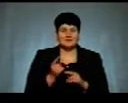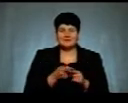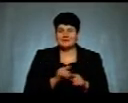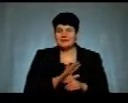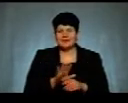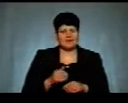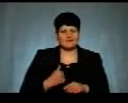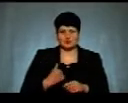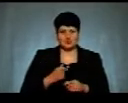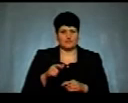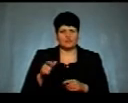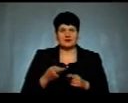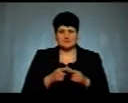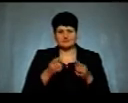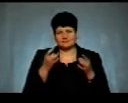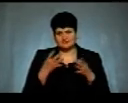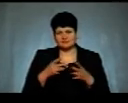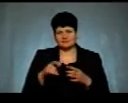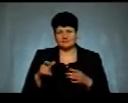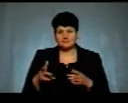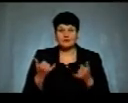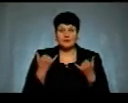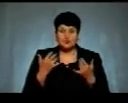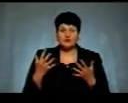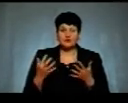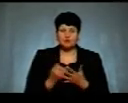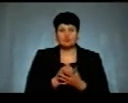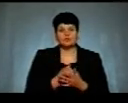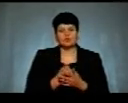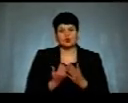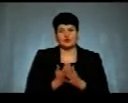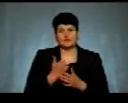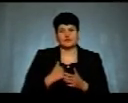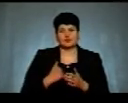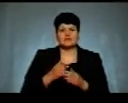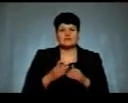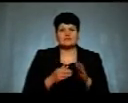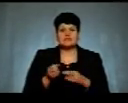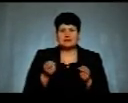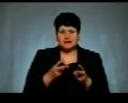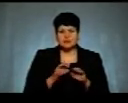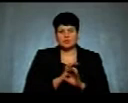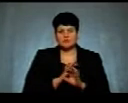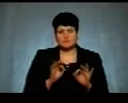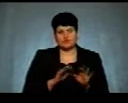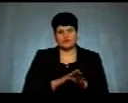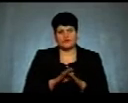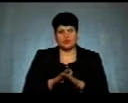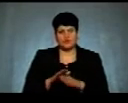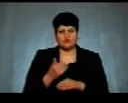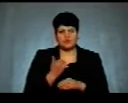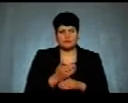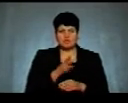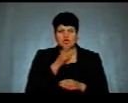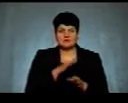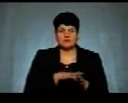люди, це люди з цивільних спеціальностей, але сьогодні вони здобули ті нові спеціальності військові і успішно виконують їх під час